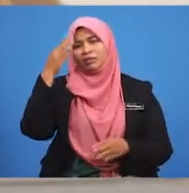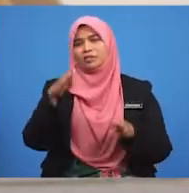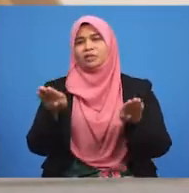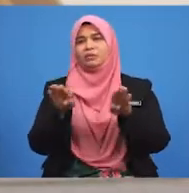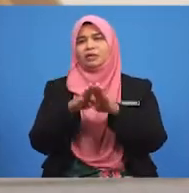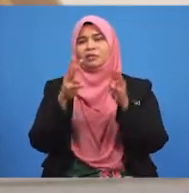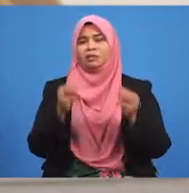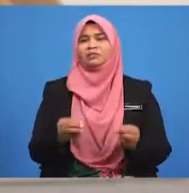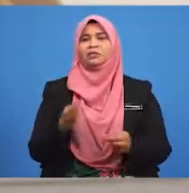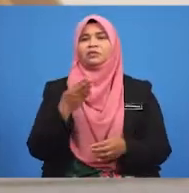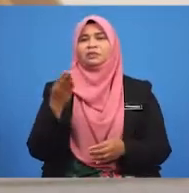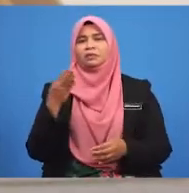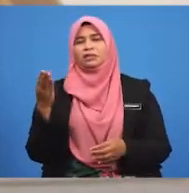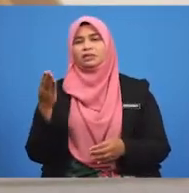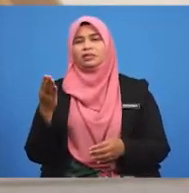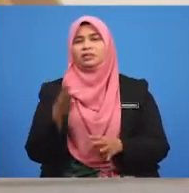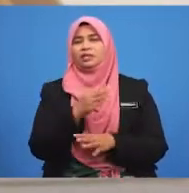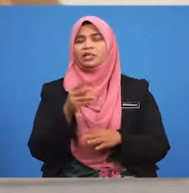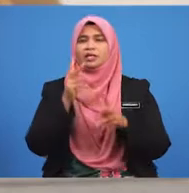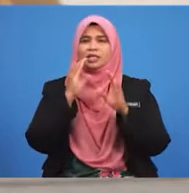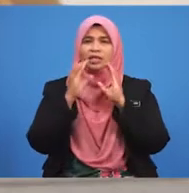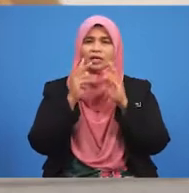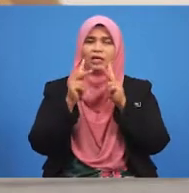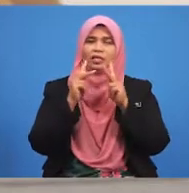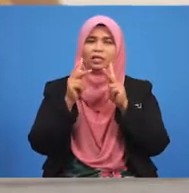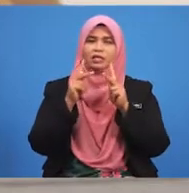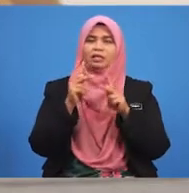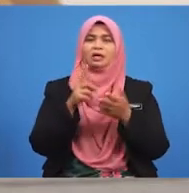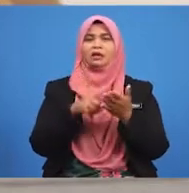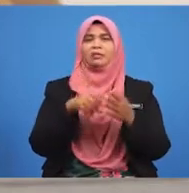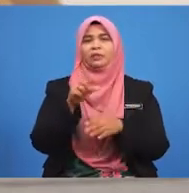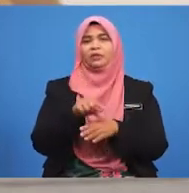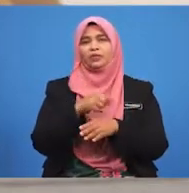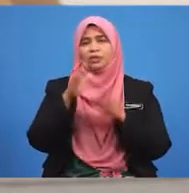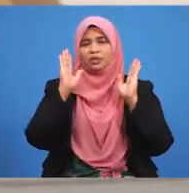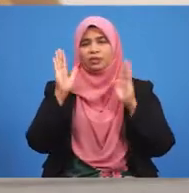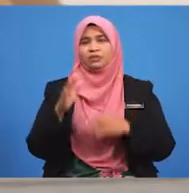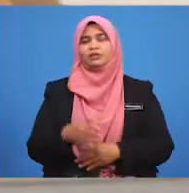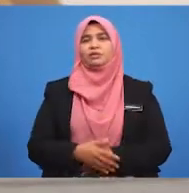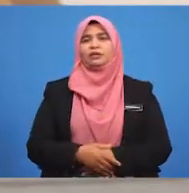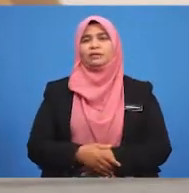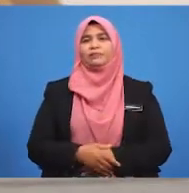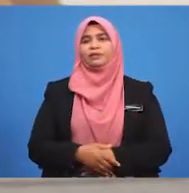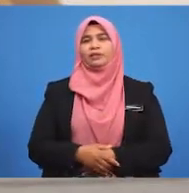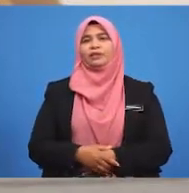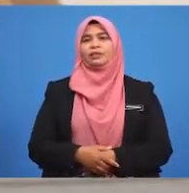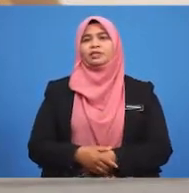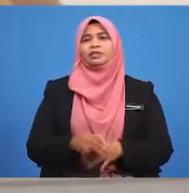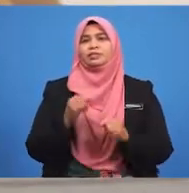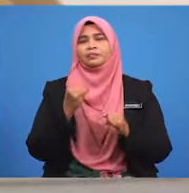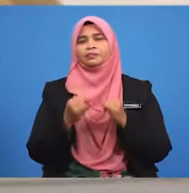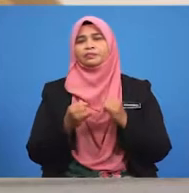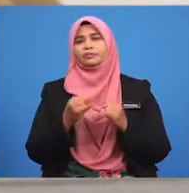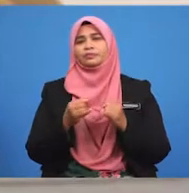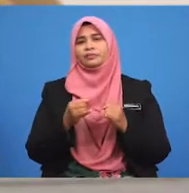yang melakukan dosa, mengatakan apa gunanya solat dan puasa jika Allah tidak memperkenankan